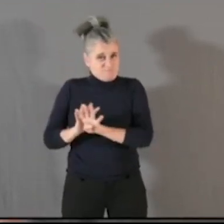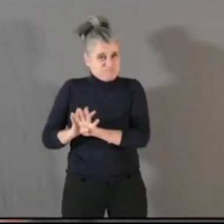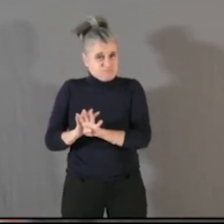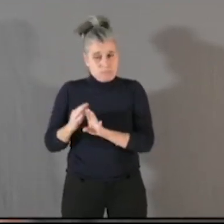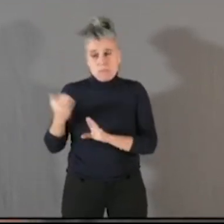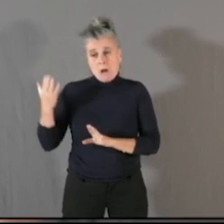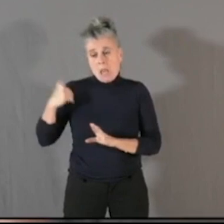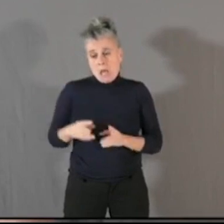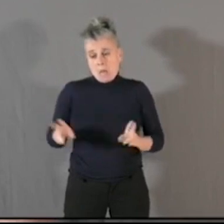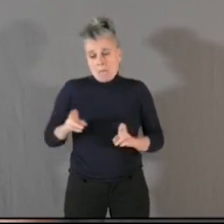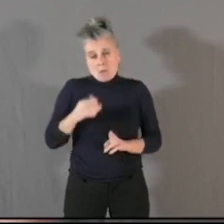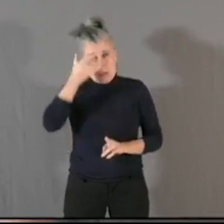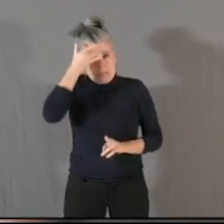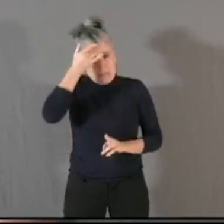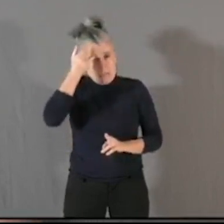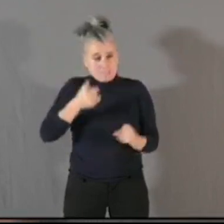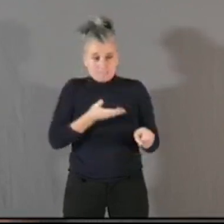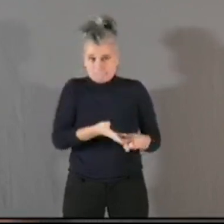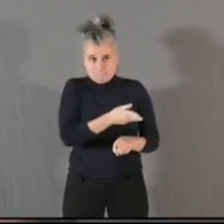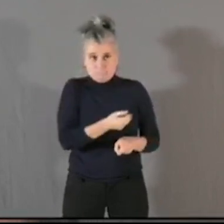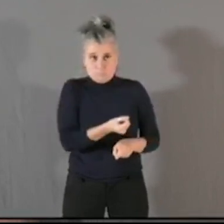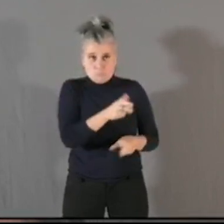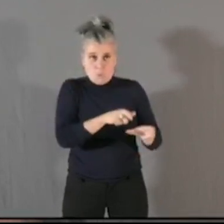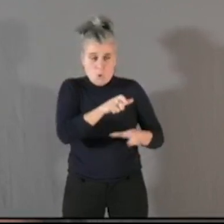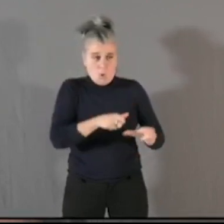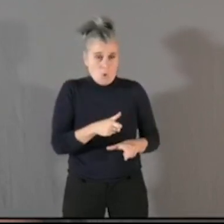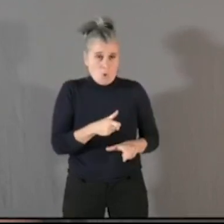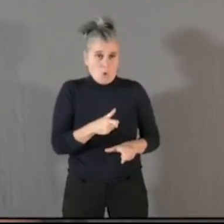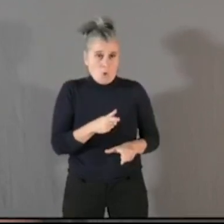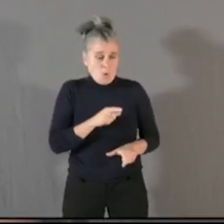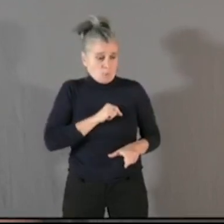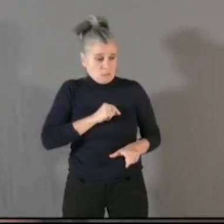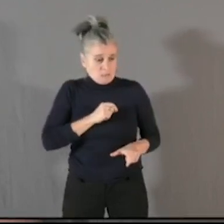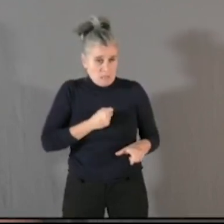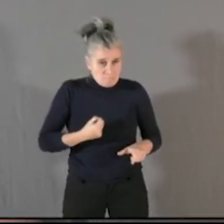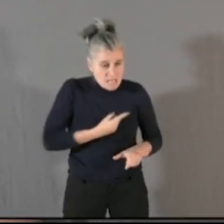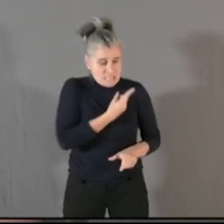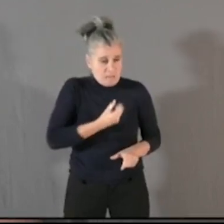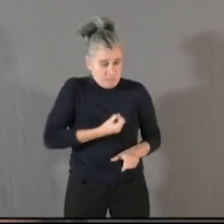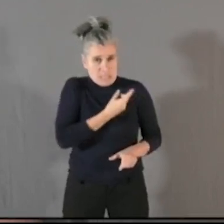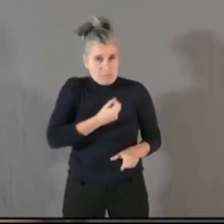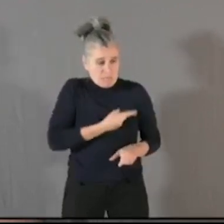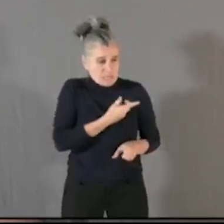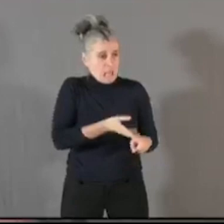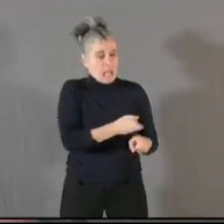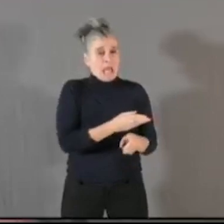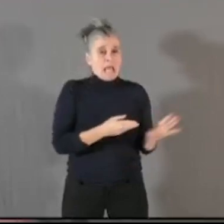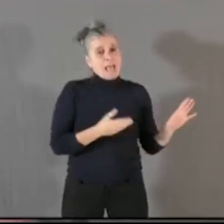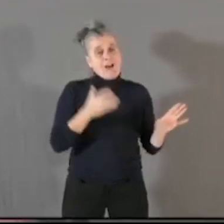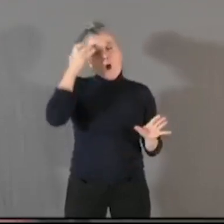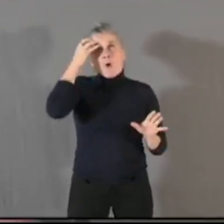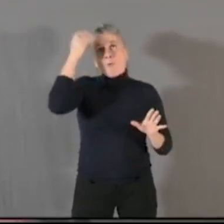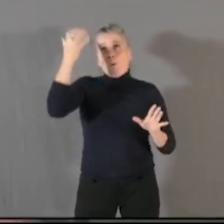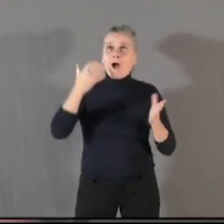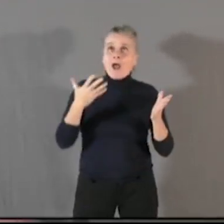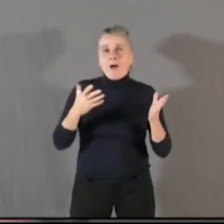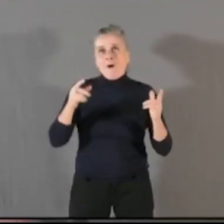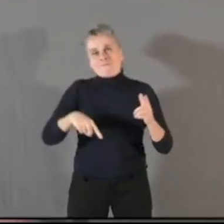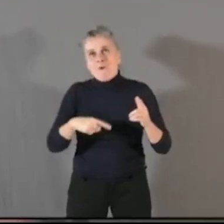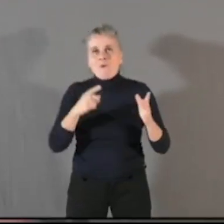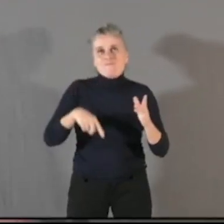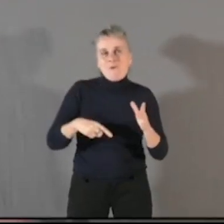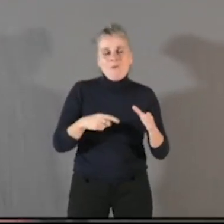estivale, de nombreux policiers blessés, mais vous avez toujours cette idéologie qui revient au galop et qui voudrait faire croire que ce